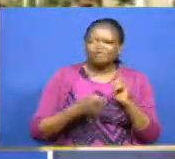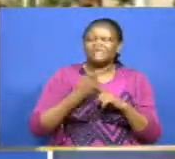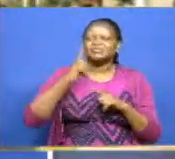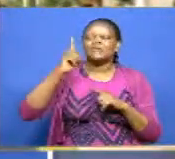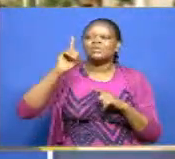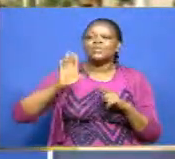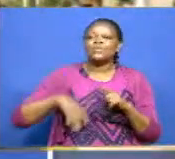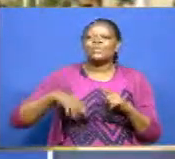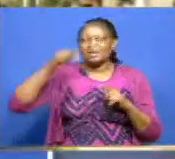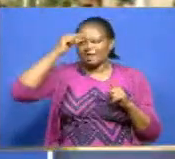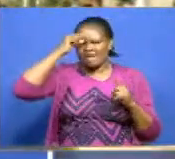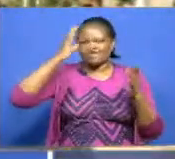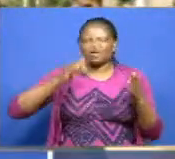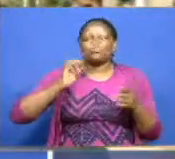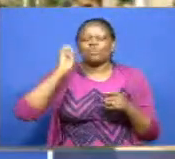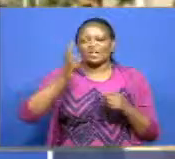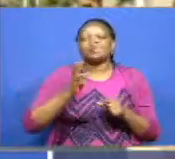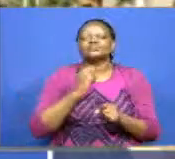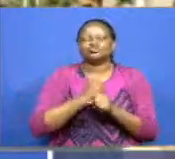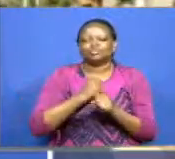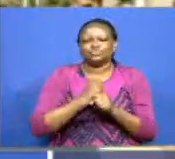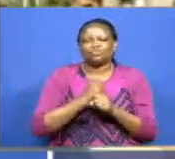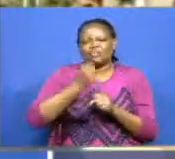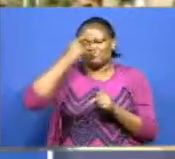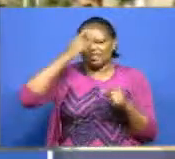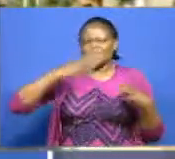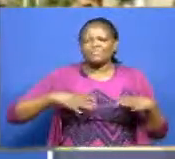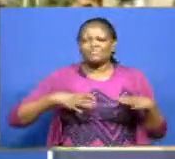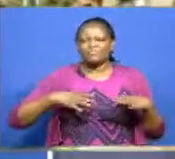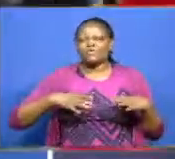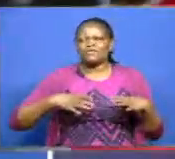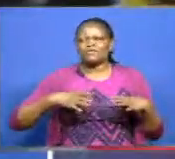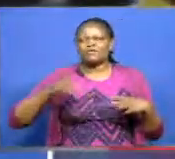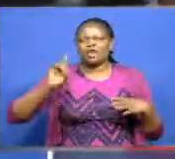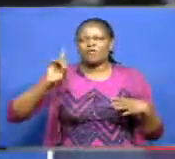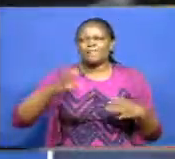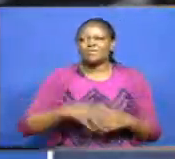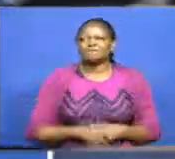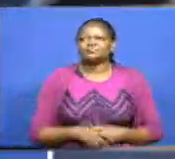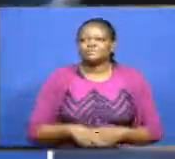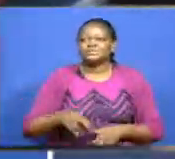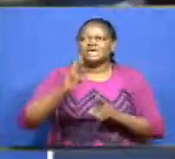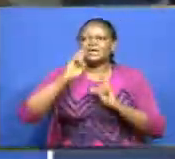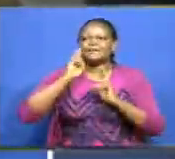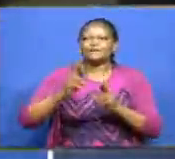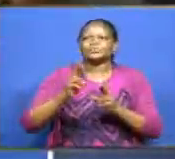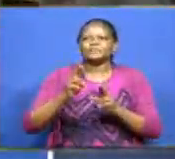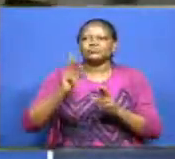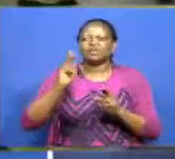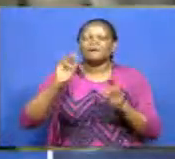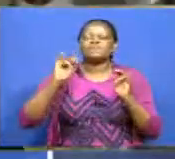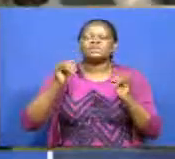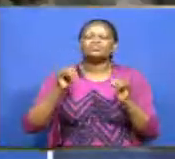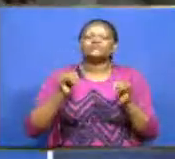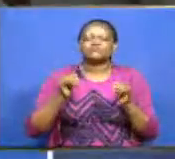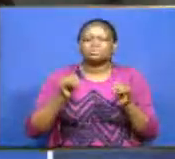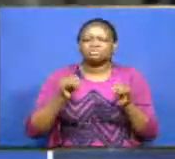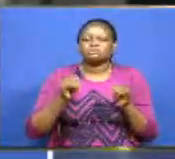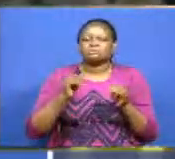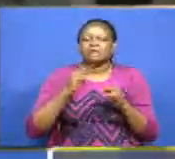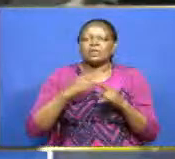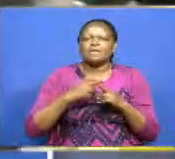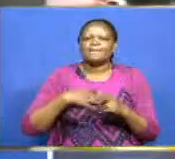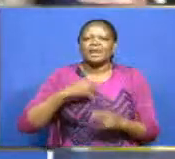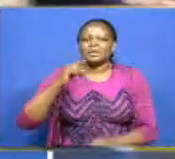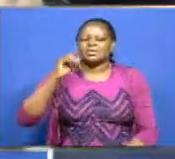woman governor will be able to do for the people of the city. Nikiripotia Darubini Wikendi, naitwa Gladys Mungai.